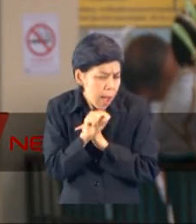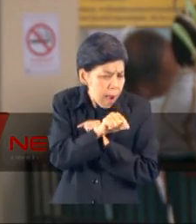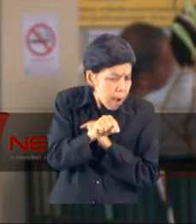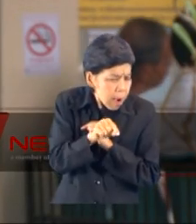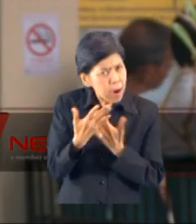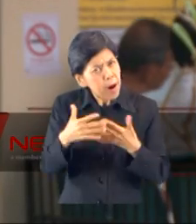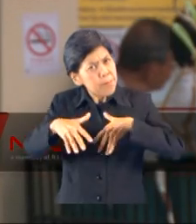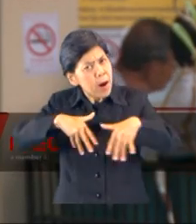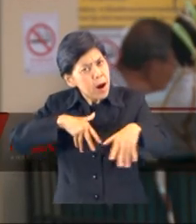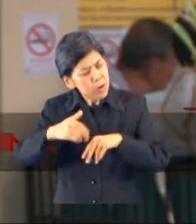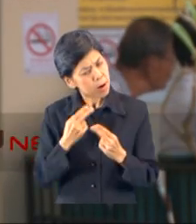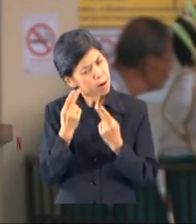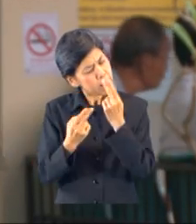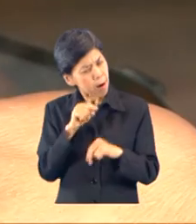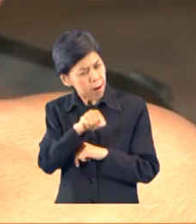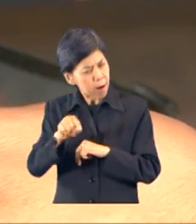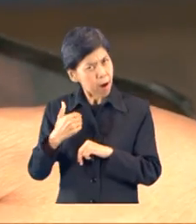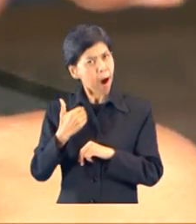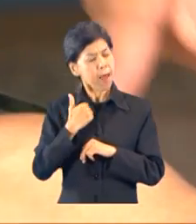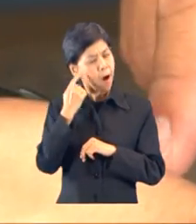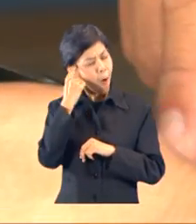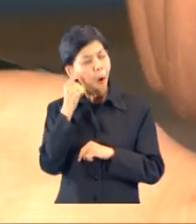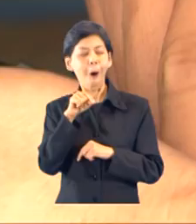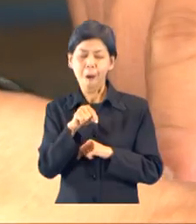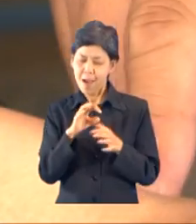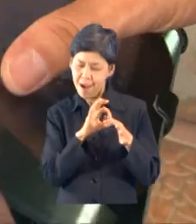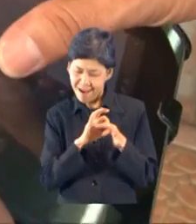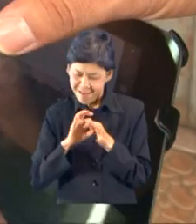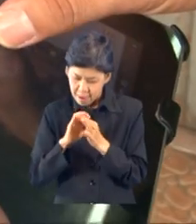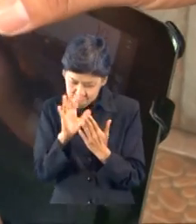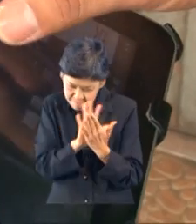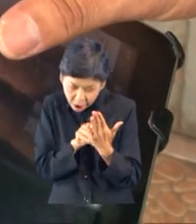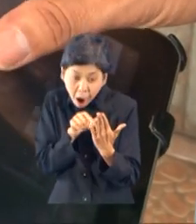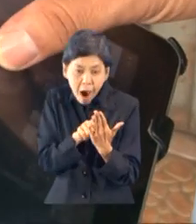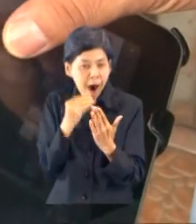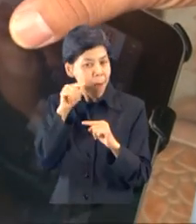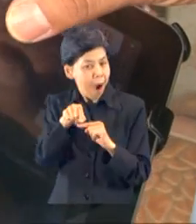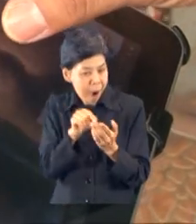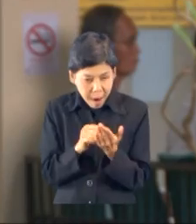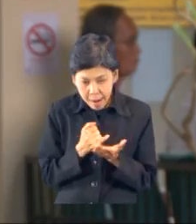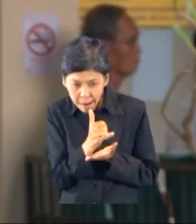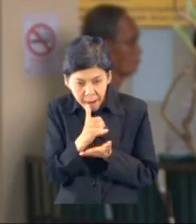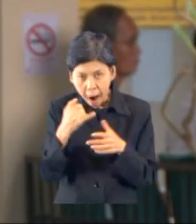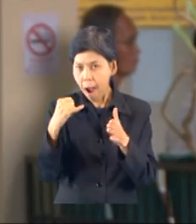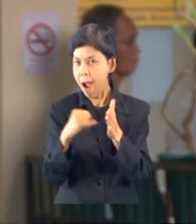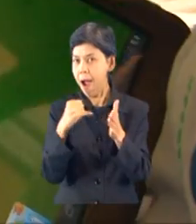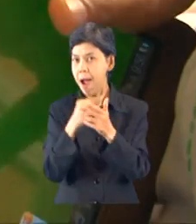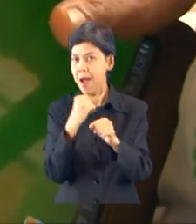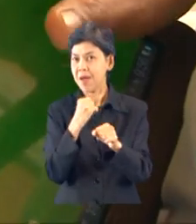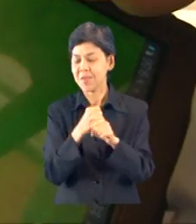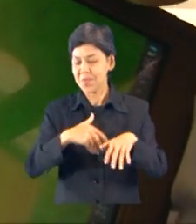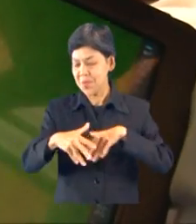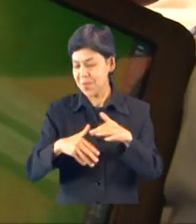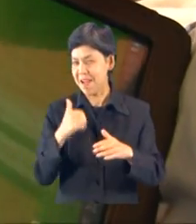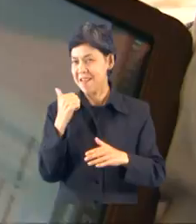ที่เราไปเยี่ยมหรือประชาชนที่เราไปเยี่ยมเนี่ยนะครับเราสามารถจะพิกัดเนี่ยมาพอดบนแผนที่สะดวกในการที่เราวางแผนในการเยี่ยมติดตามผู้ป่วย